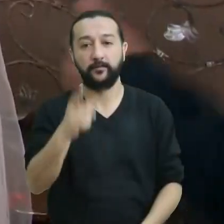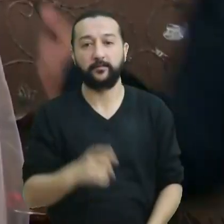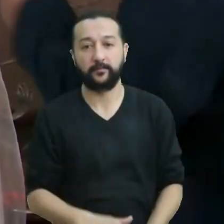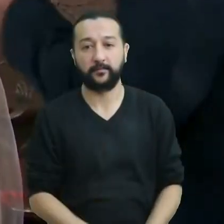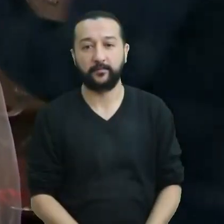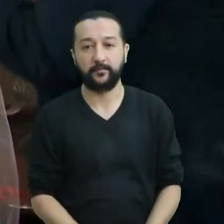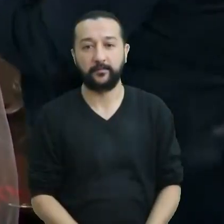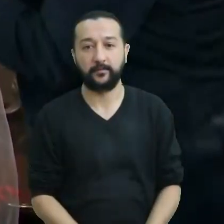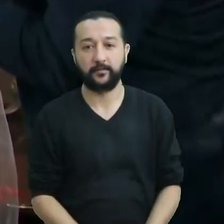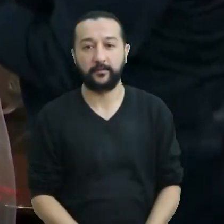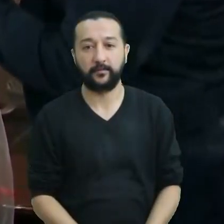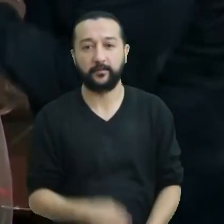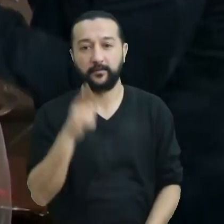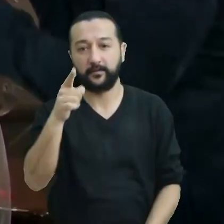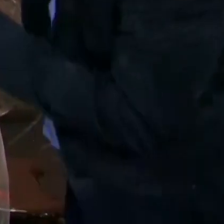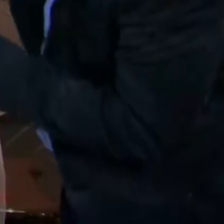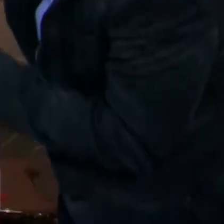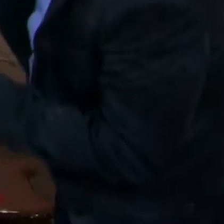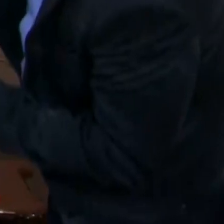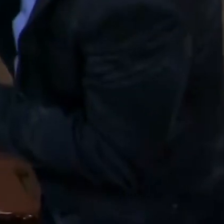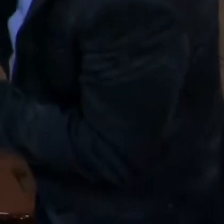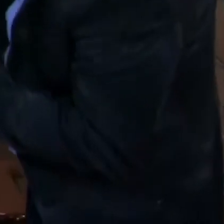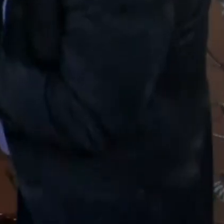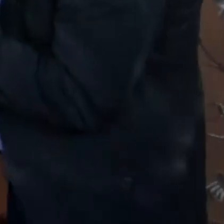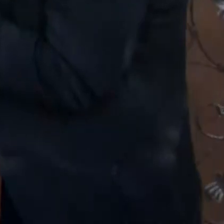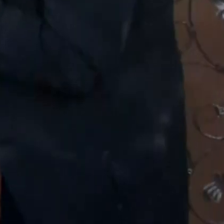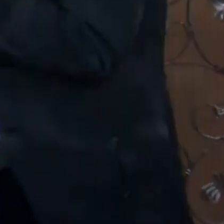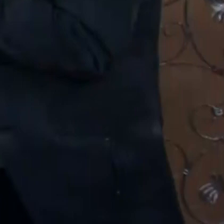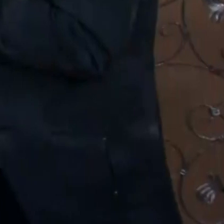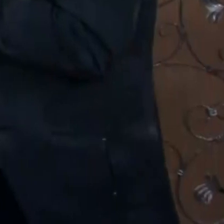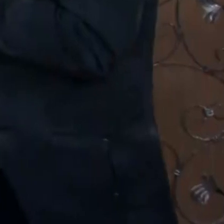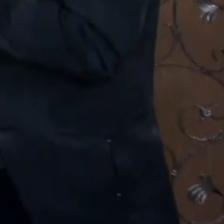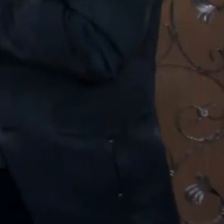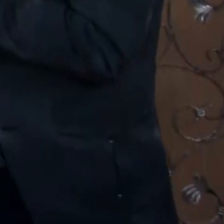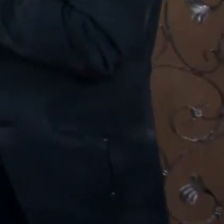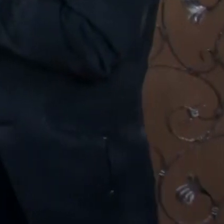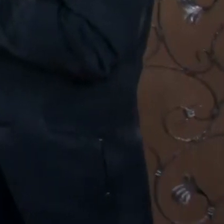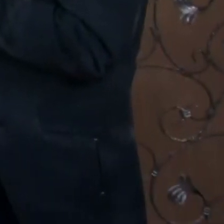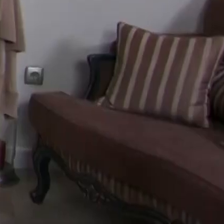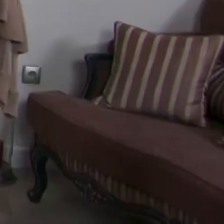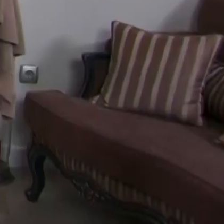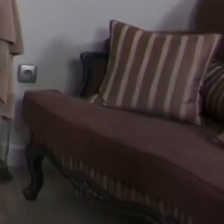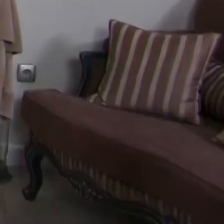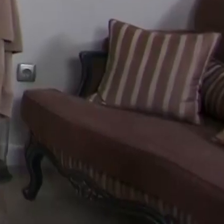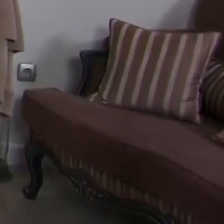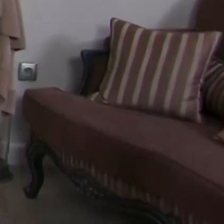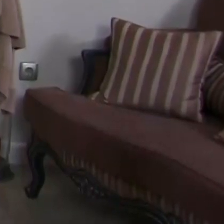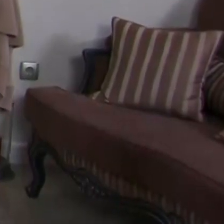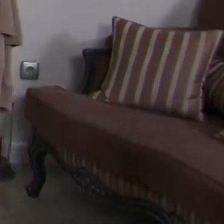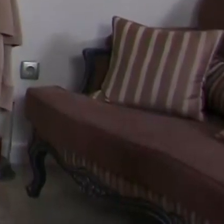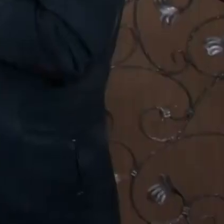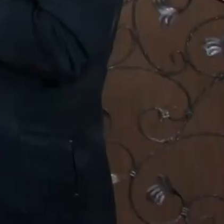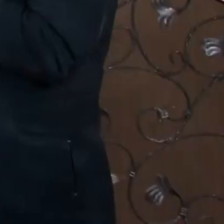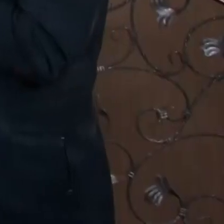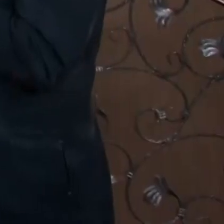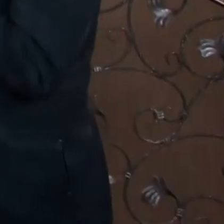Koşarak Serpil'in yanına gitti. Bunlar tam böyle değil ya. Serpil'in göğsündeki konfeti parçalarından birini aldı. Biricik kafasına koy diye el kol